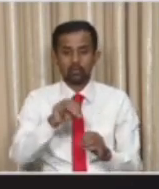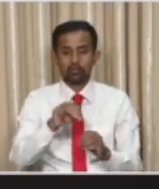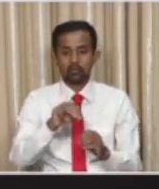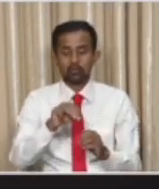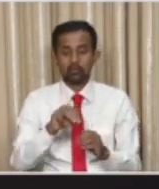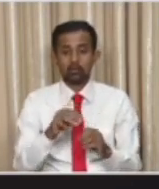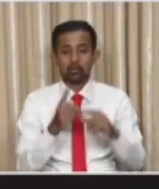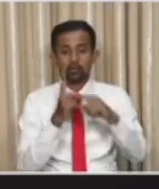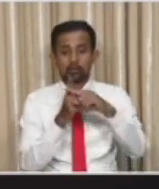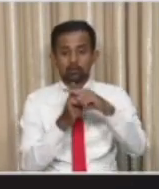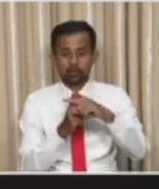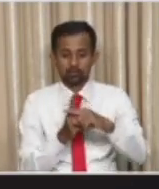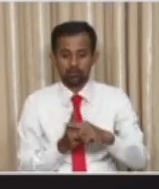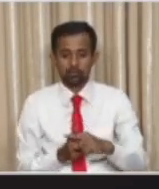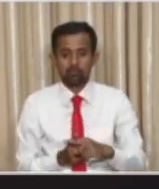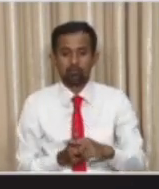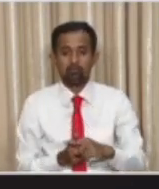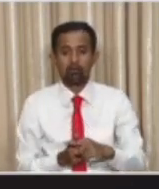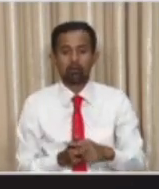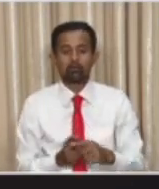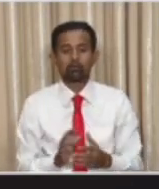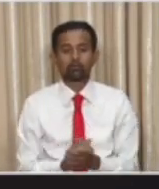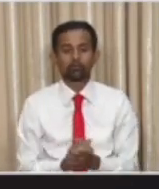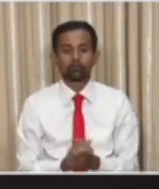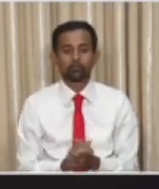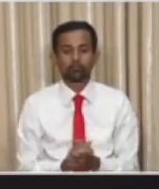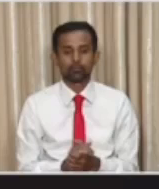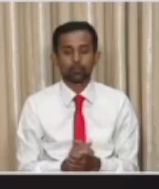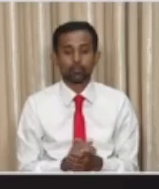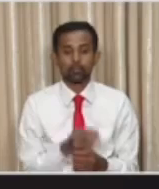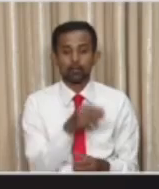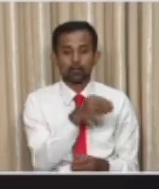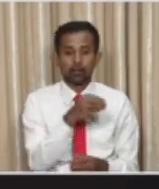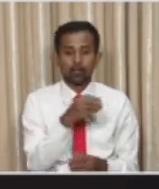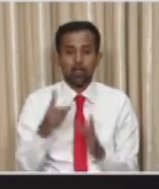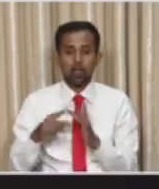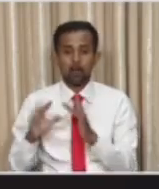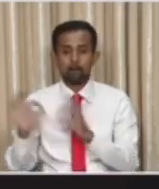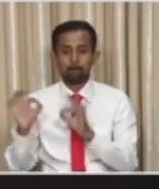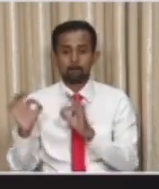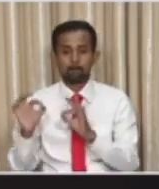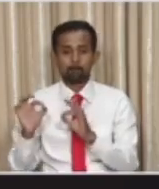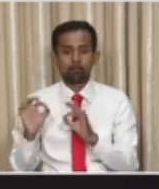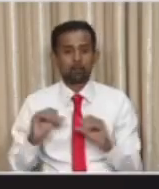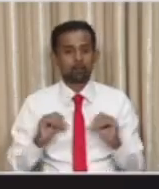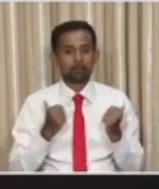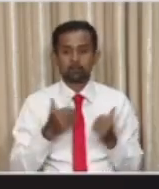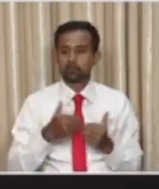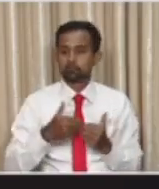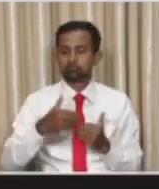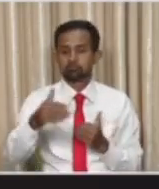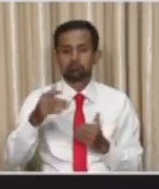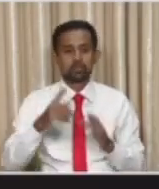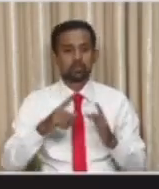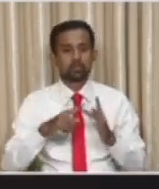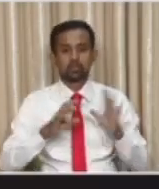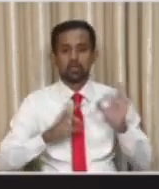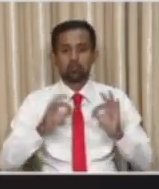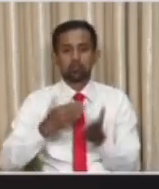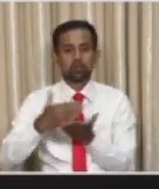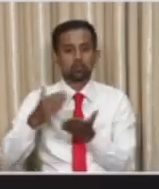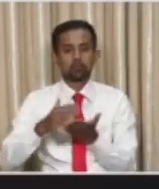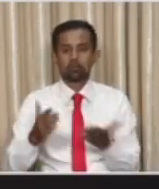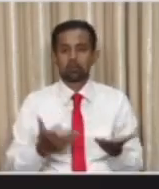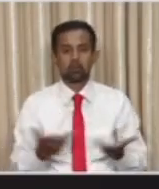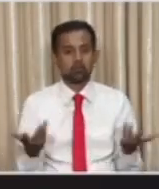දැන් එකතු කරලා තියෙනවා. එතකොට මේ ණයයි පොලියයි ගත්ත මිනිස්සුන්ට ජීවිතේටවත් මේ වැල් පොලිය ගෙවල ඉවර කරන්න හම්බෙන්නේ